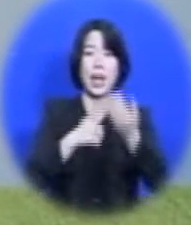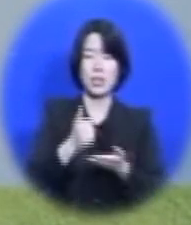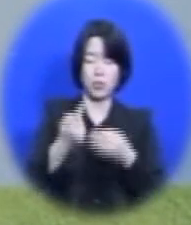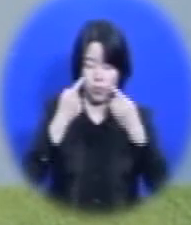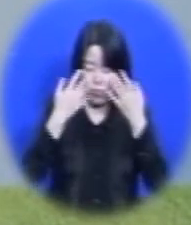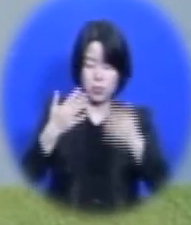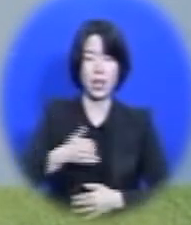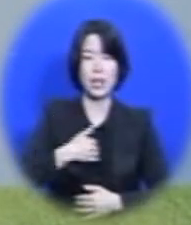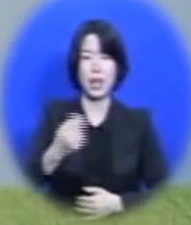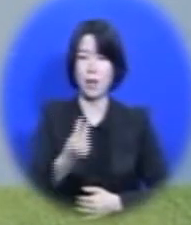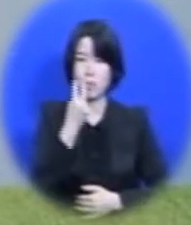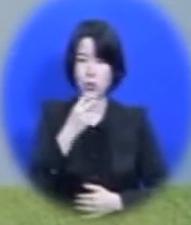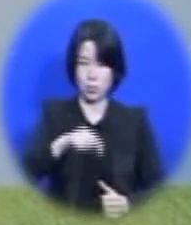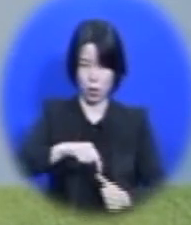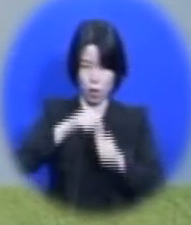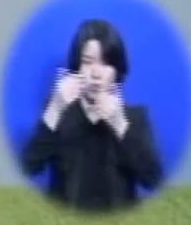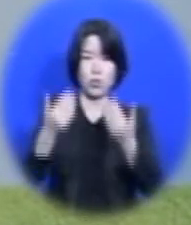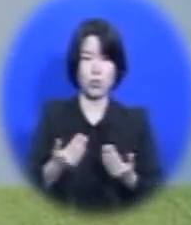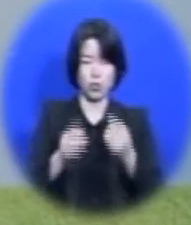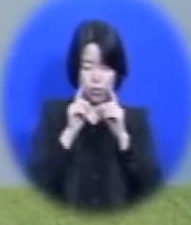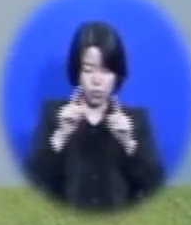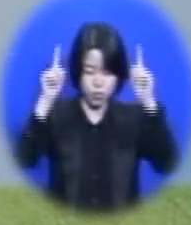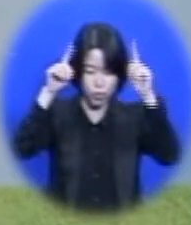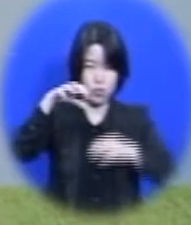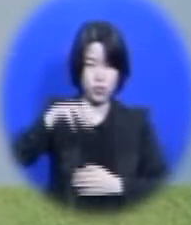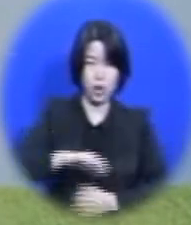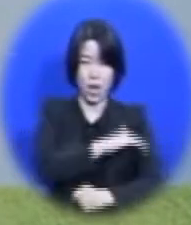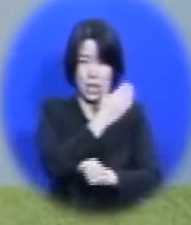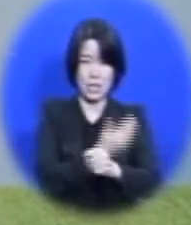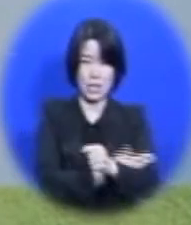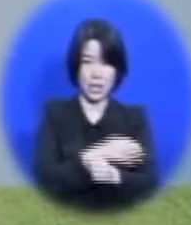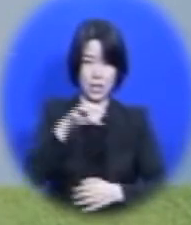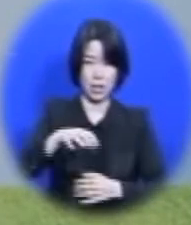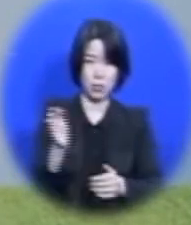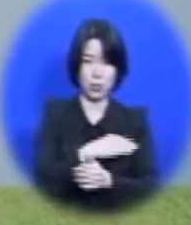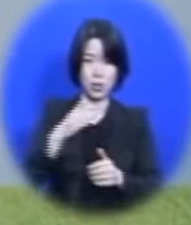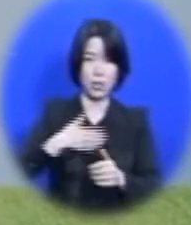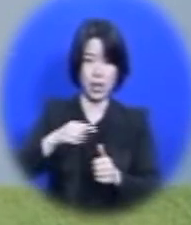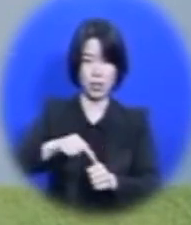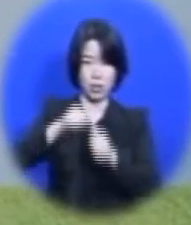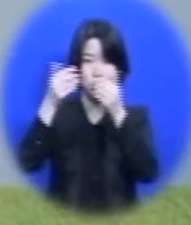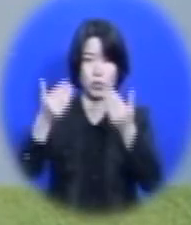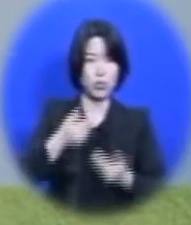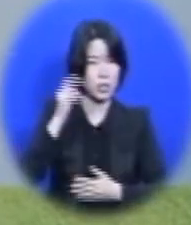분명히 내 목숨을 건져주시며 스올의 세력에서 나를 건져주실 것이다.